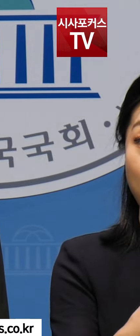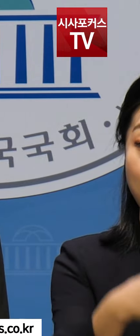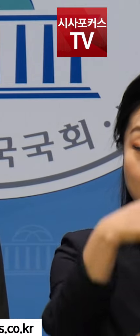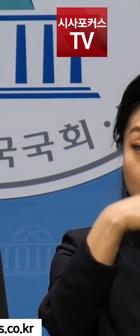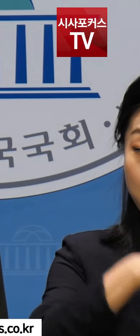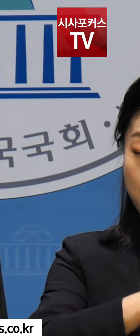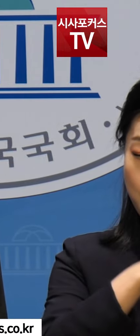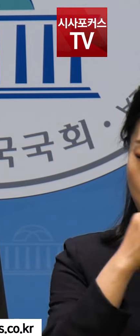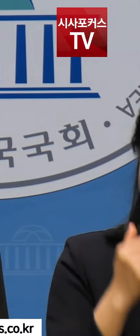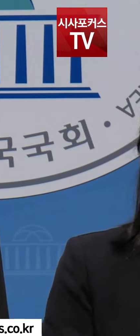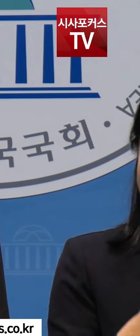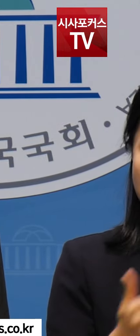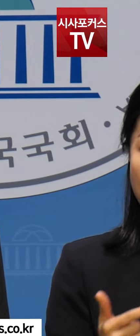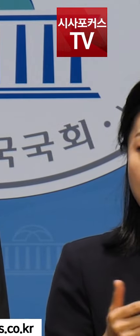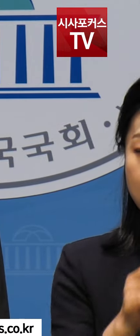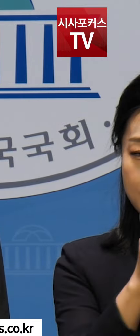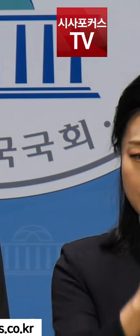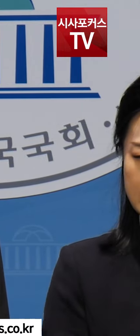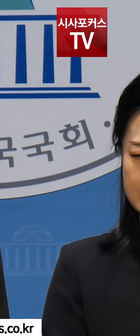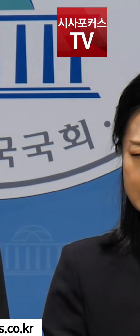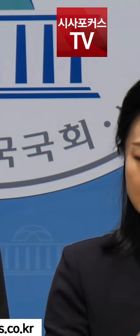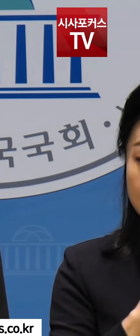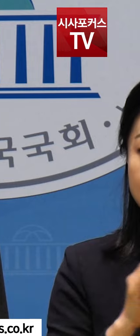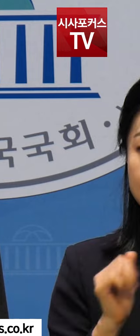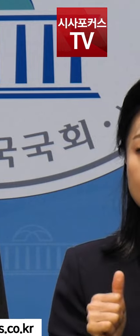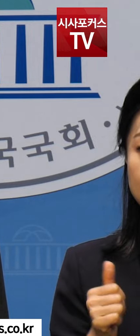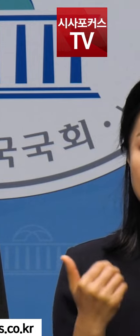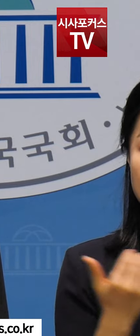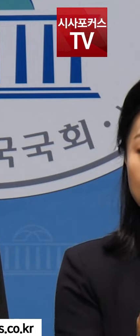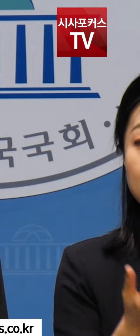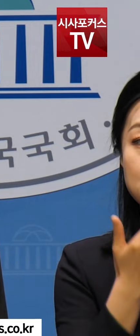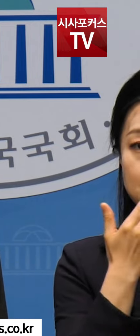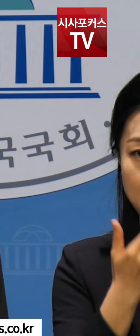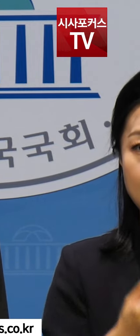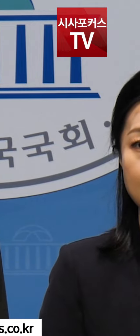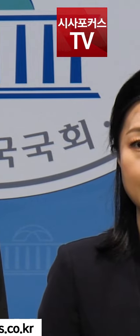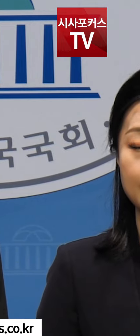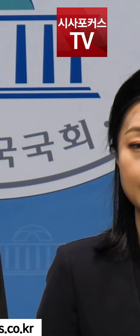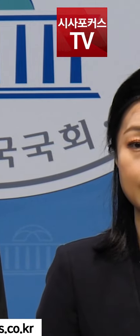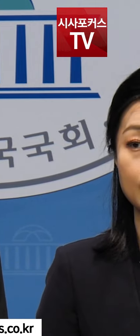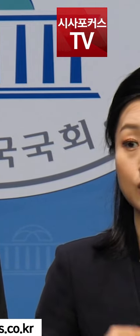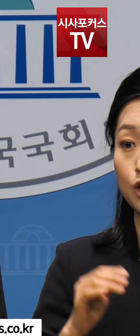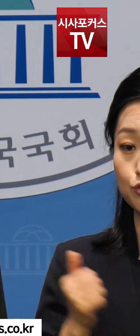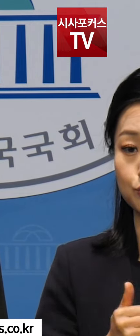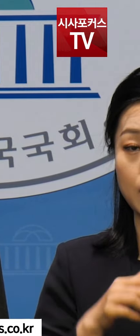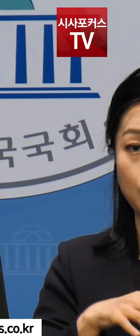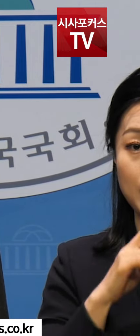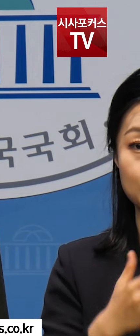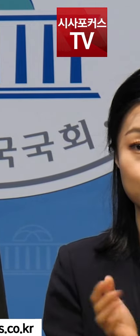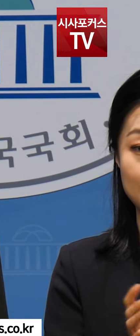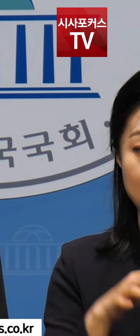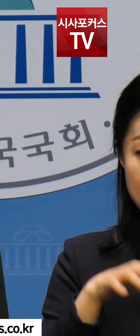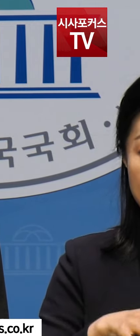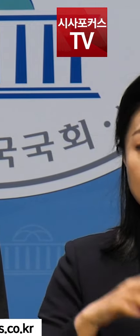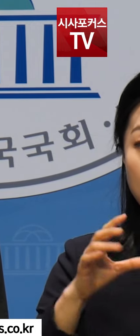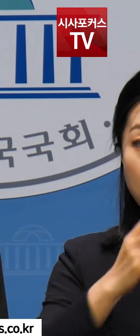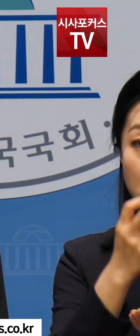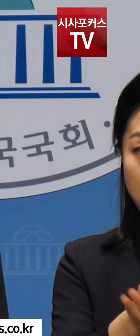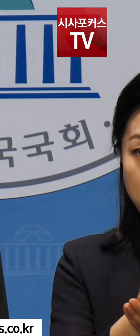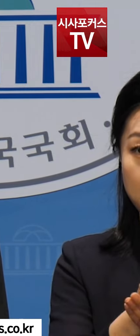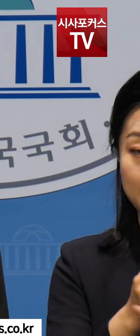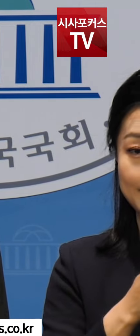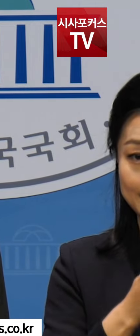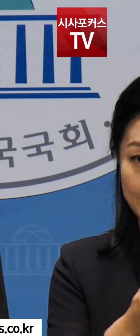결코 역사와 진실의 심판을 피할 수는 없을 것입니다. 저희 국회와 민주당도 헌법과